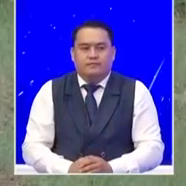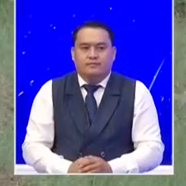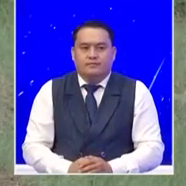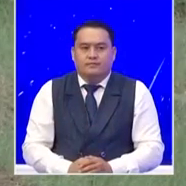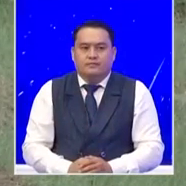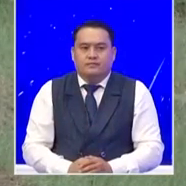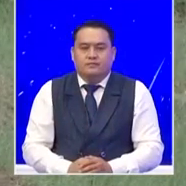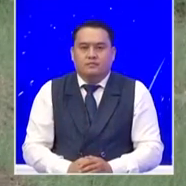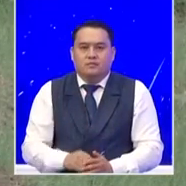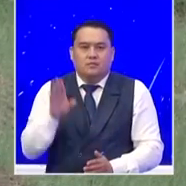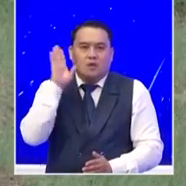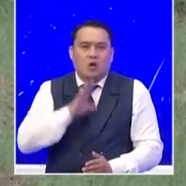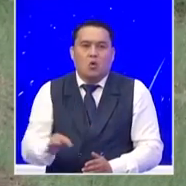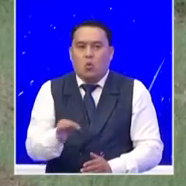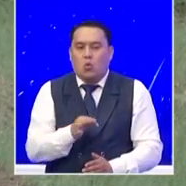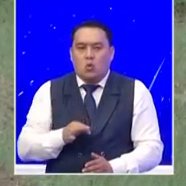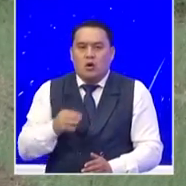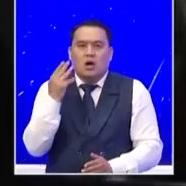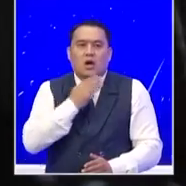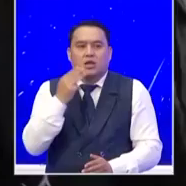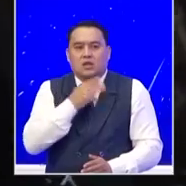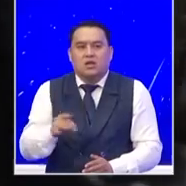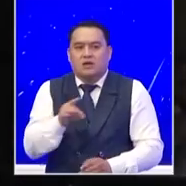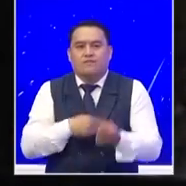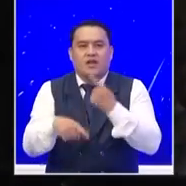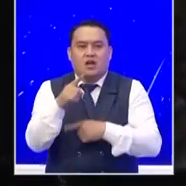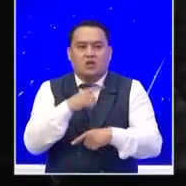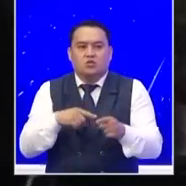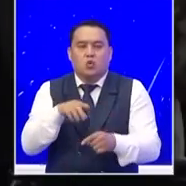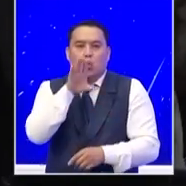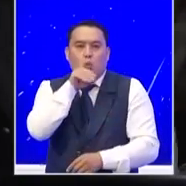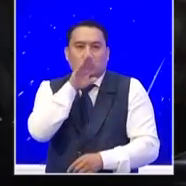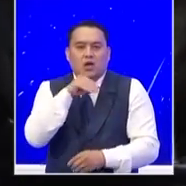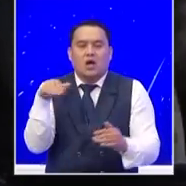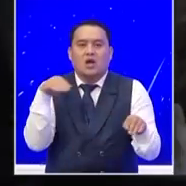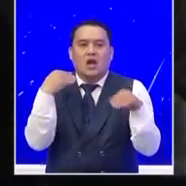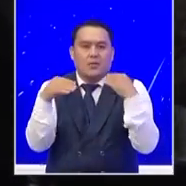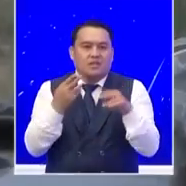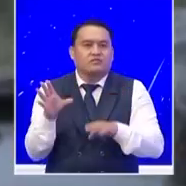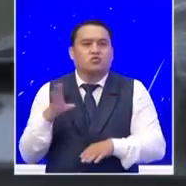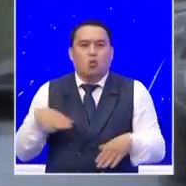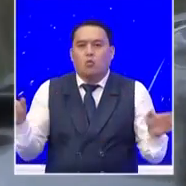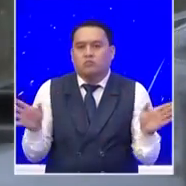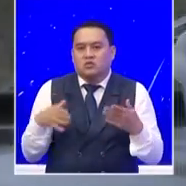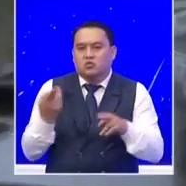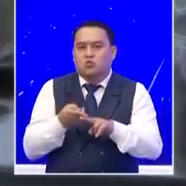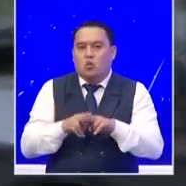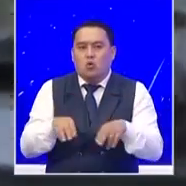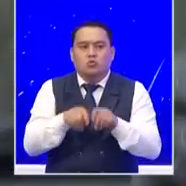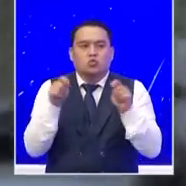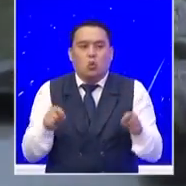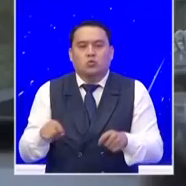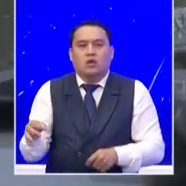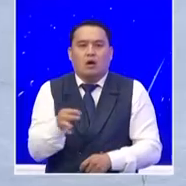На озера Ханбахты и Кельте Каратальского района вернулись стаи уток и лебеди. И это неспроста. Созданное